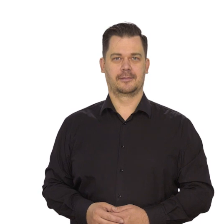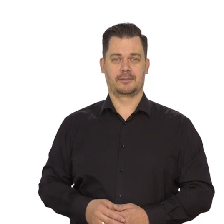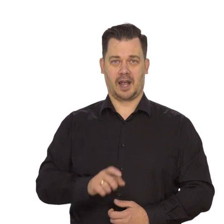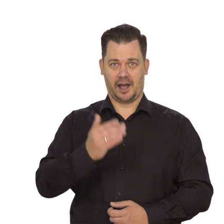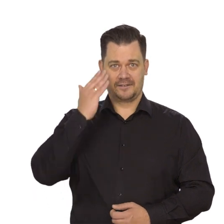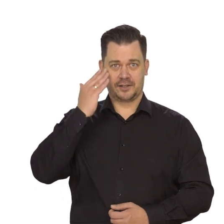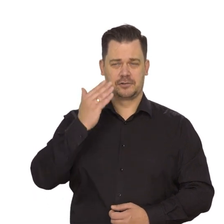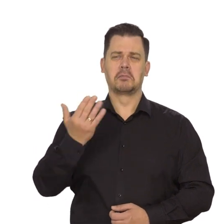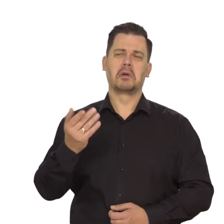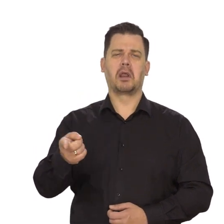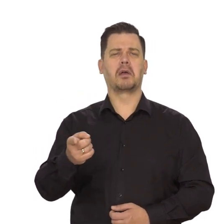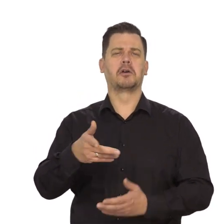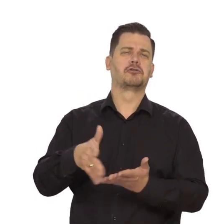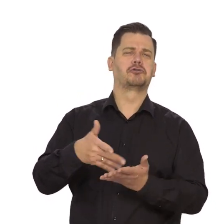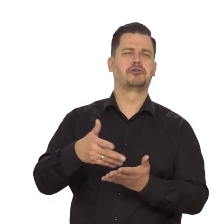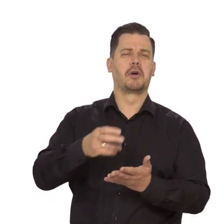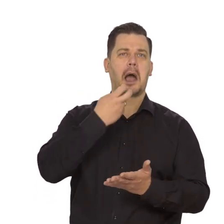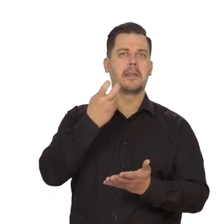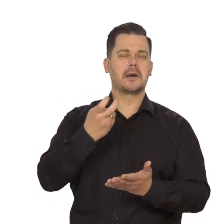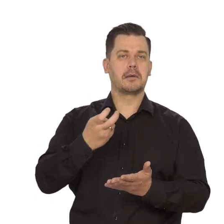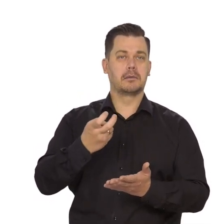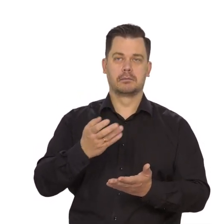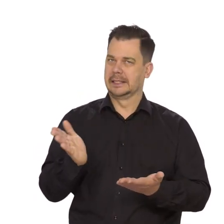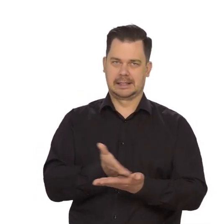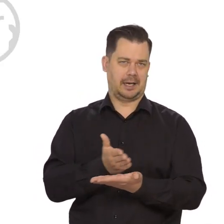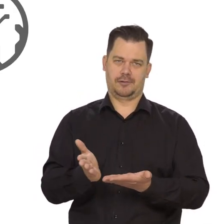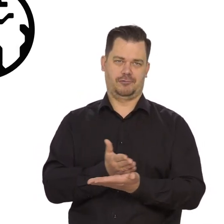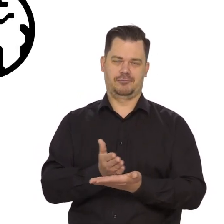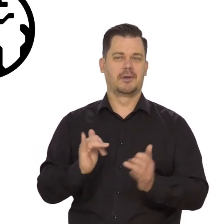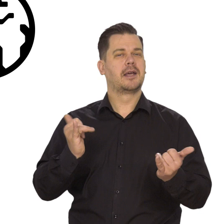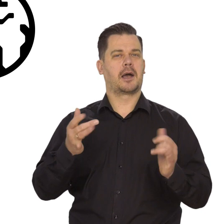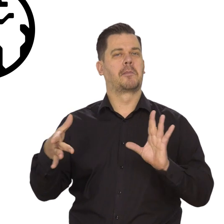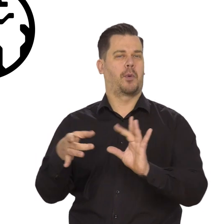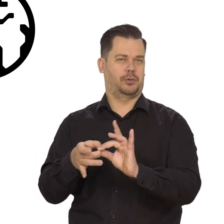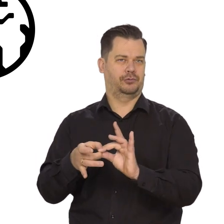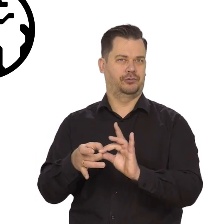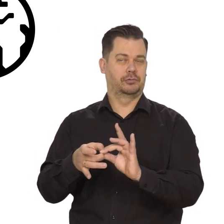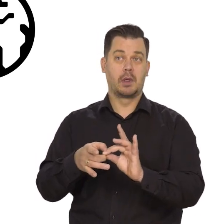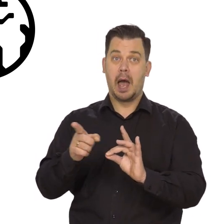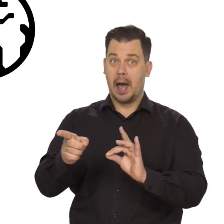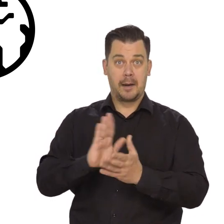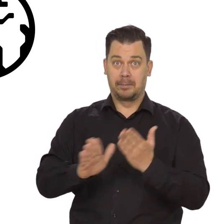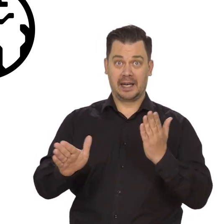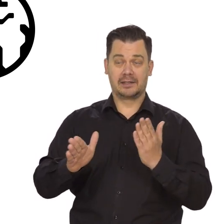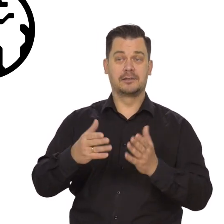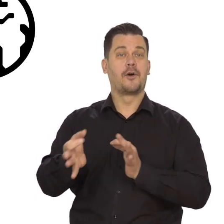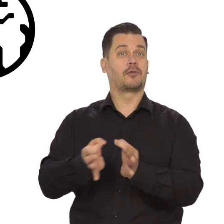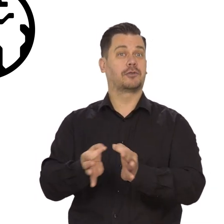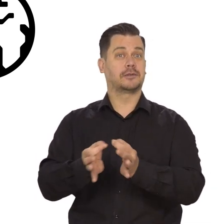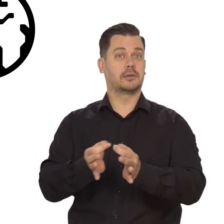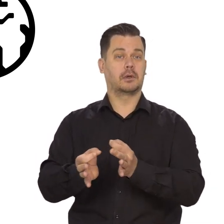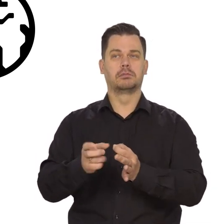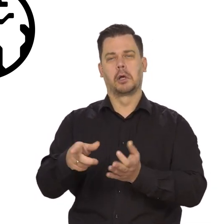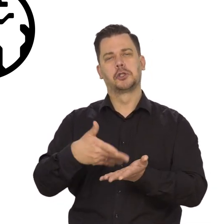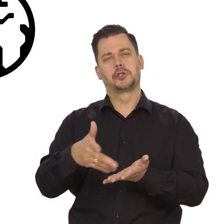Czy wiesz, ile mocy zużywa Twój dekoder? To zależy od modelu i sposobu jego podłączenia, ale bez włączonego trybu oszczędzania